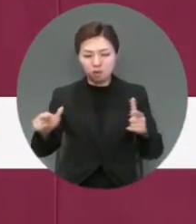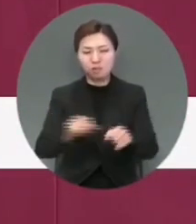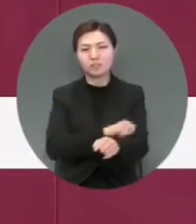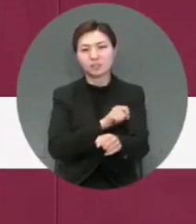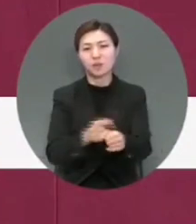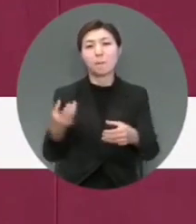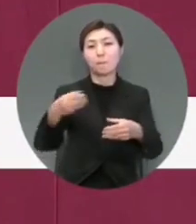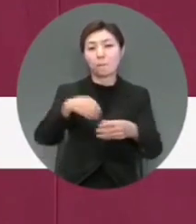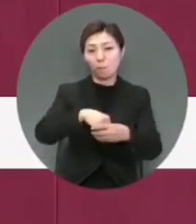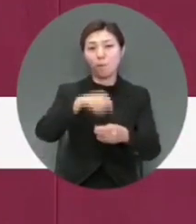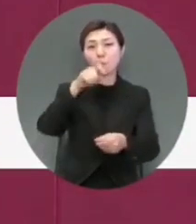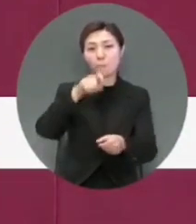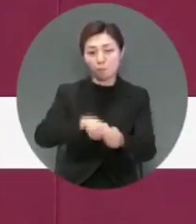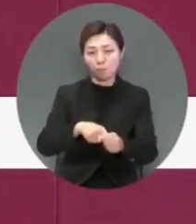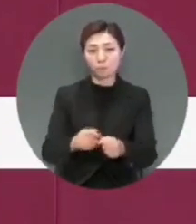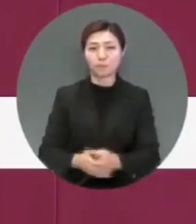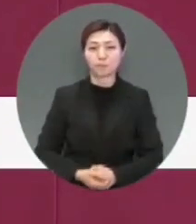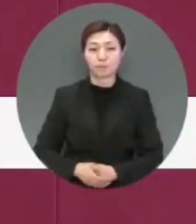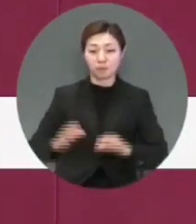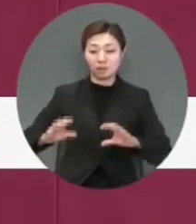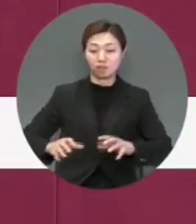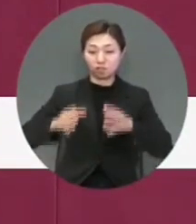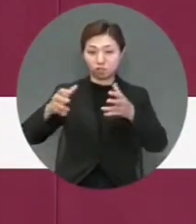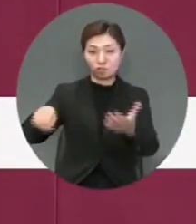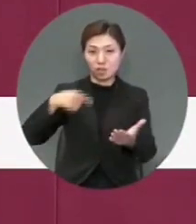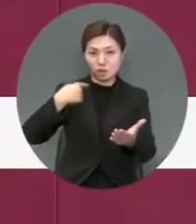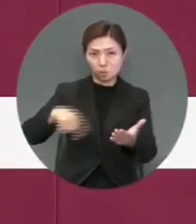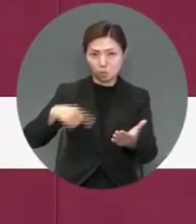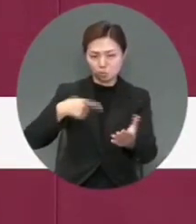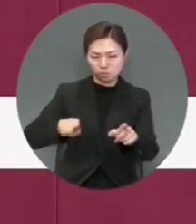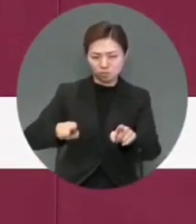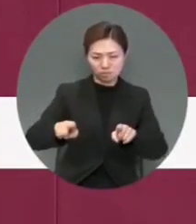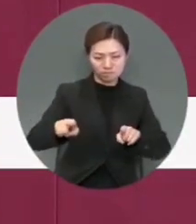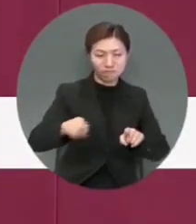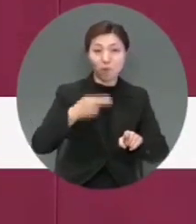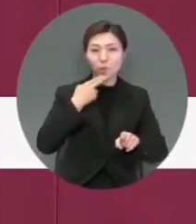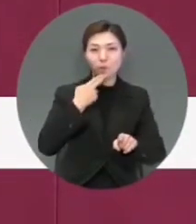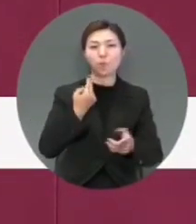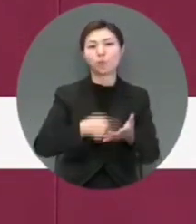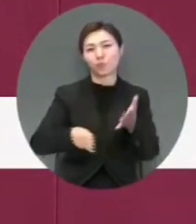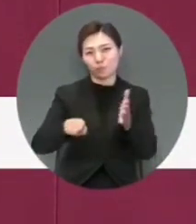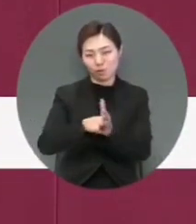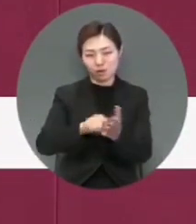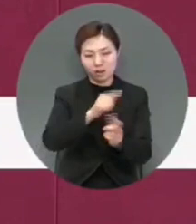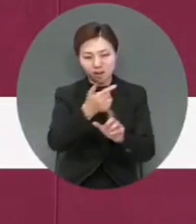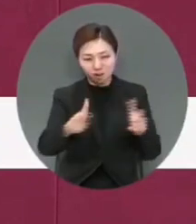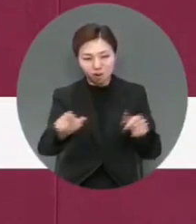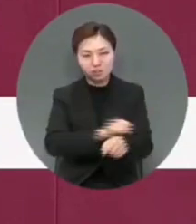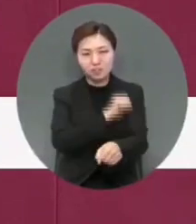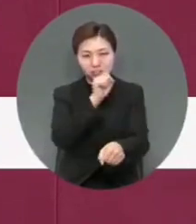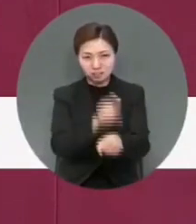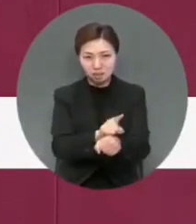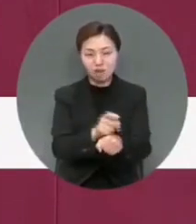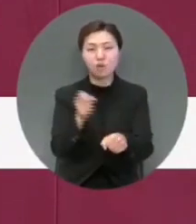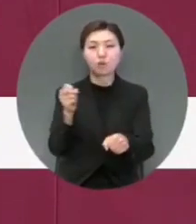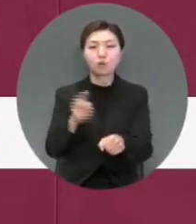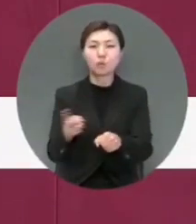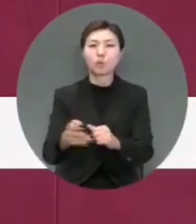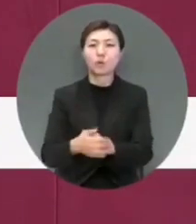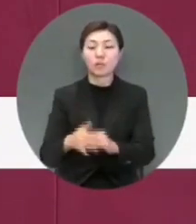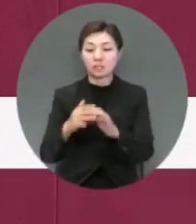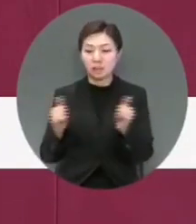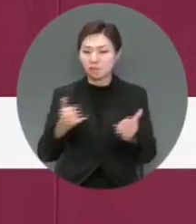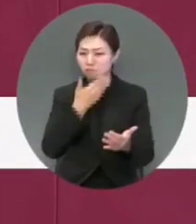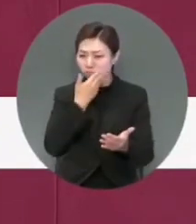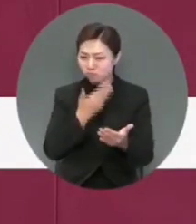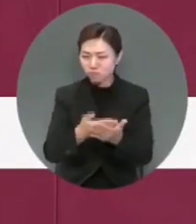밀리지 않기 위해서는 다양성과 개방성에 기반한 인재 양성이 매우 중요합니다.